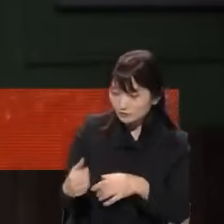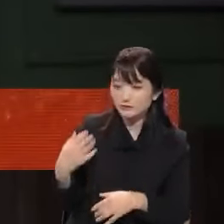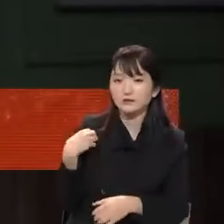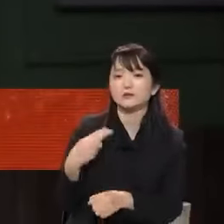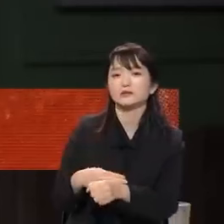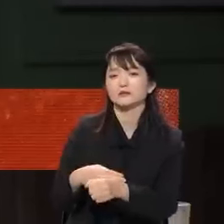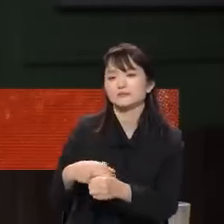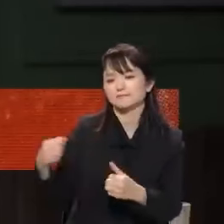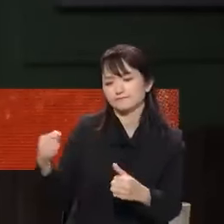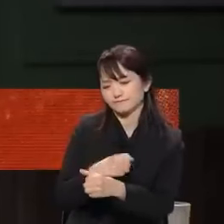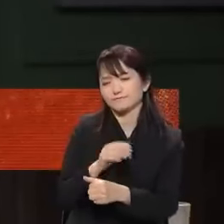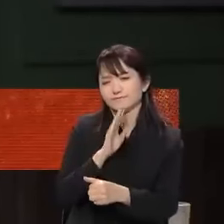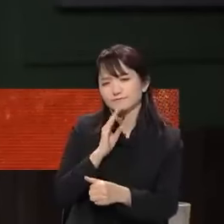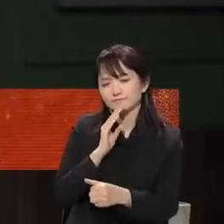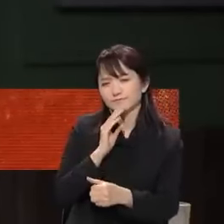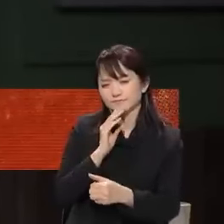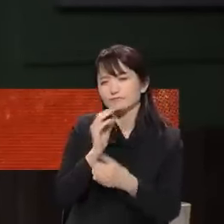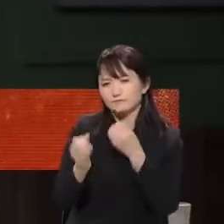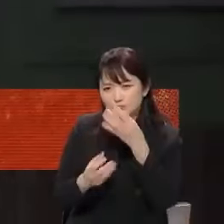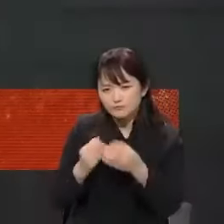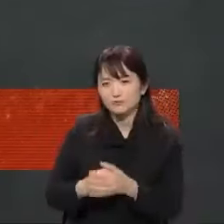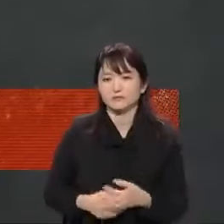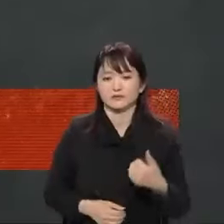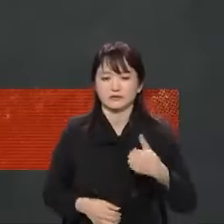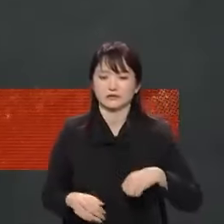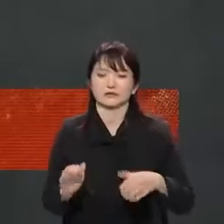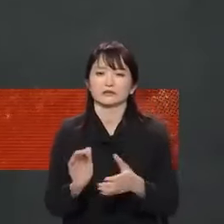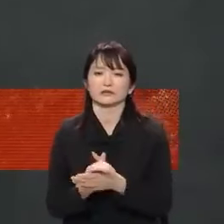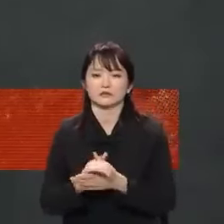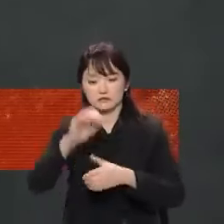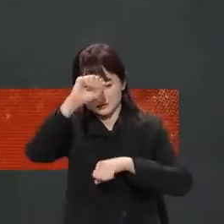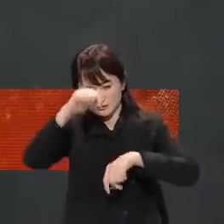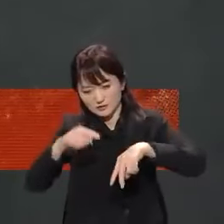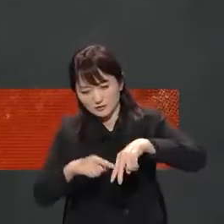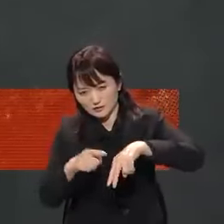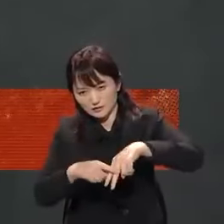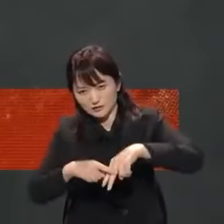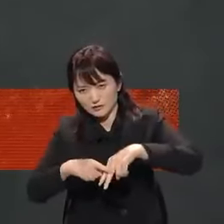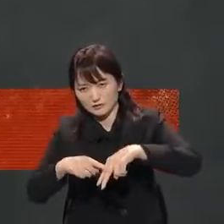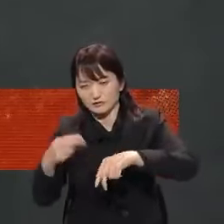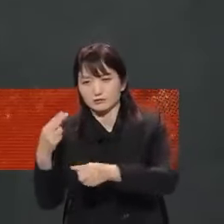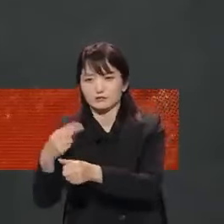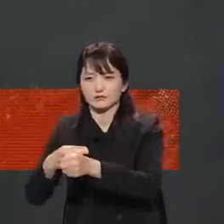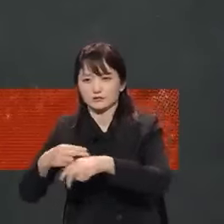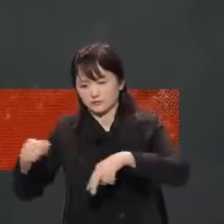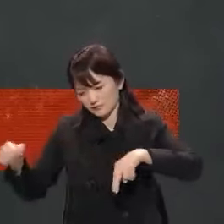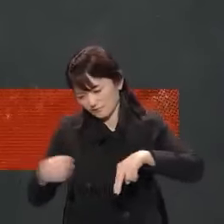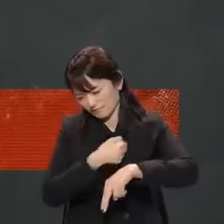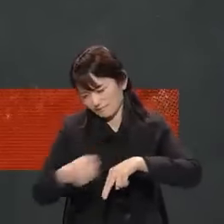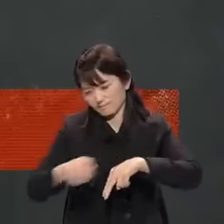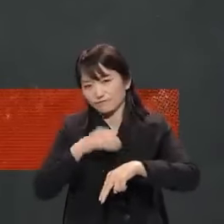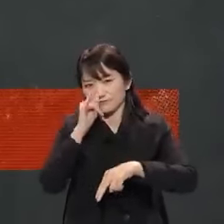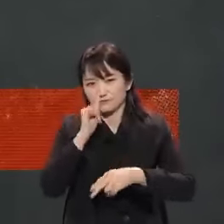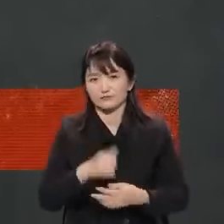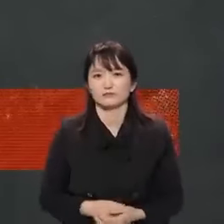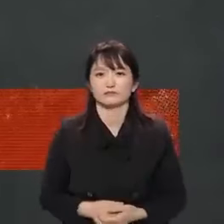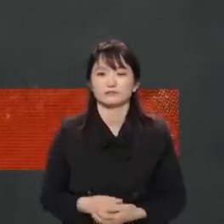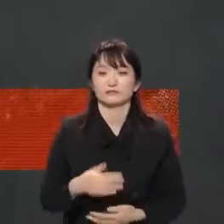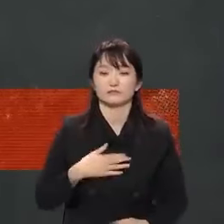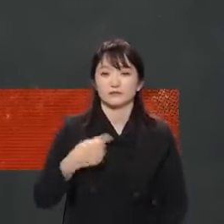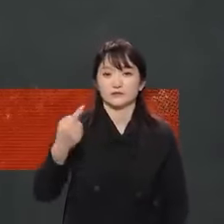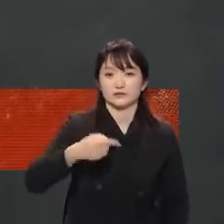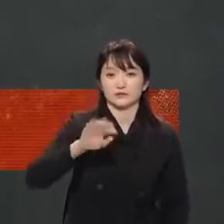맞다고 털어놨습니다. 이 아들과 아들 친구 모두 허벅지 부분을 이 담임으로부터 맞았다고 했습니다. 제가